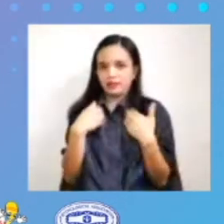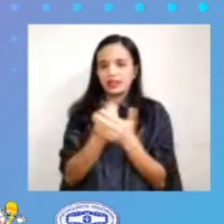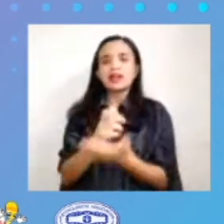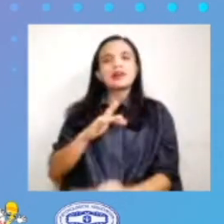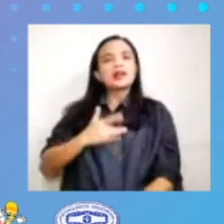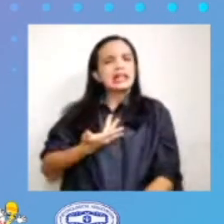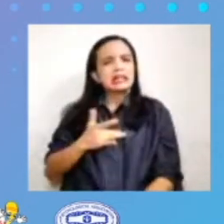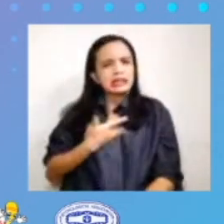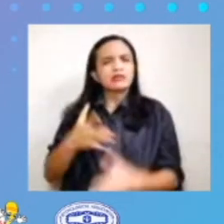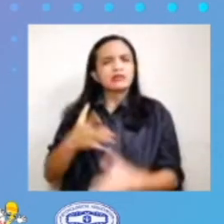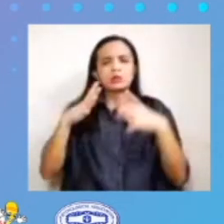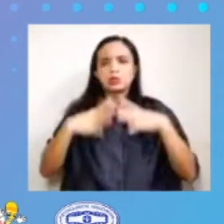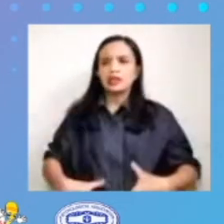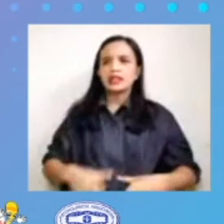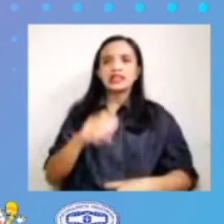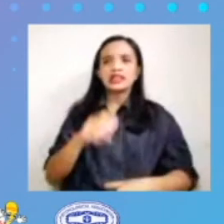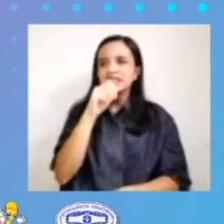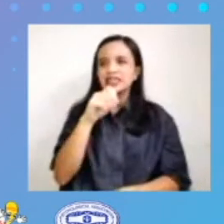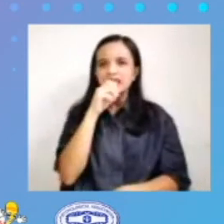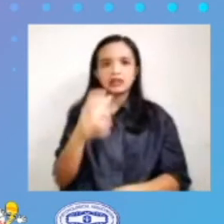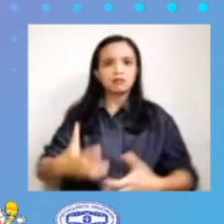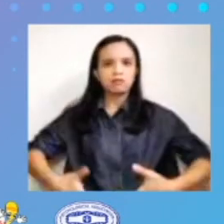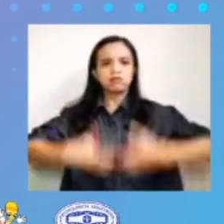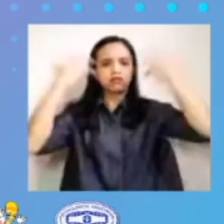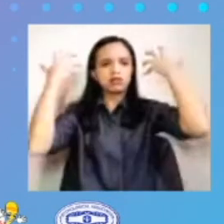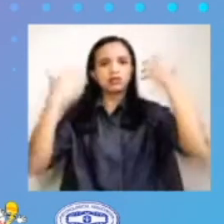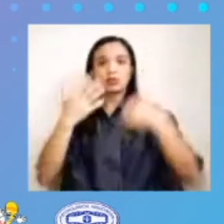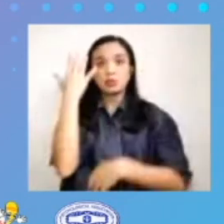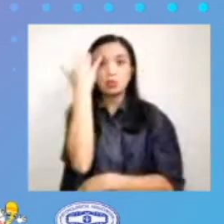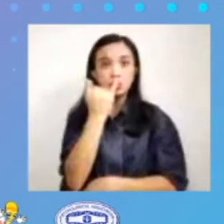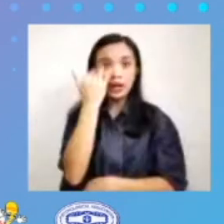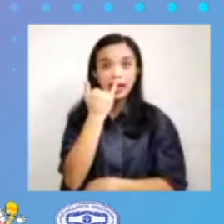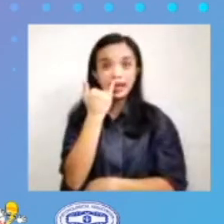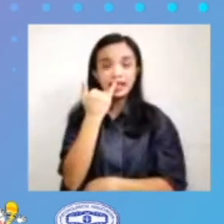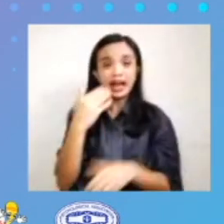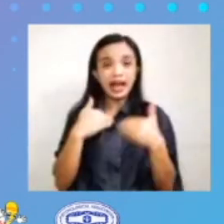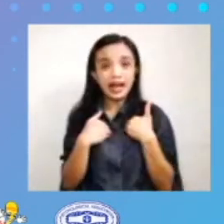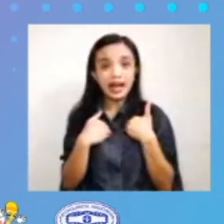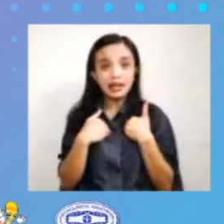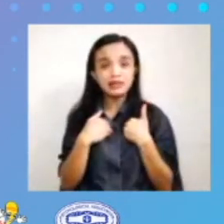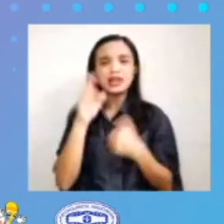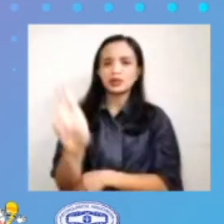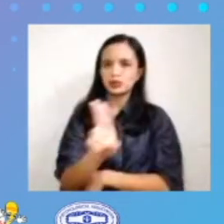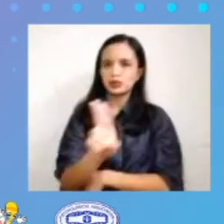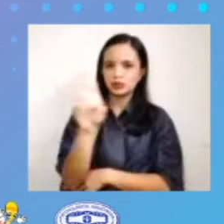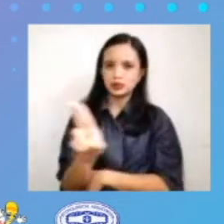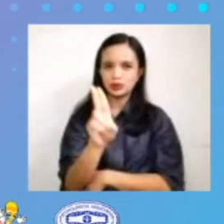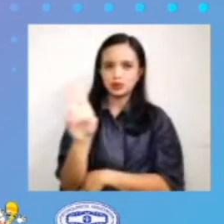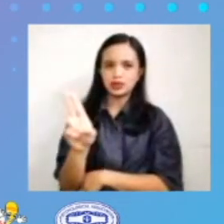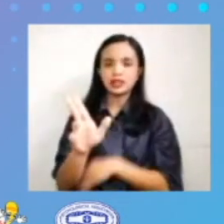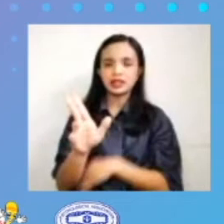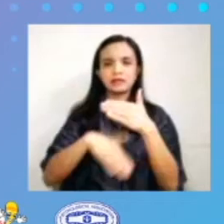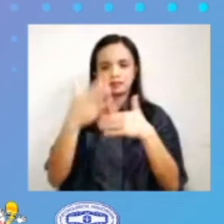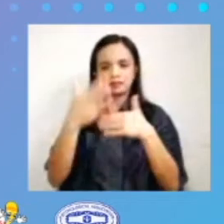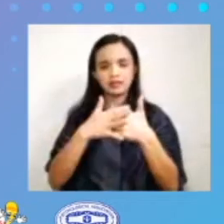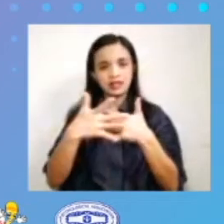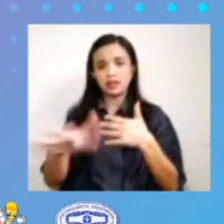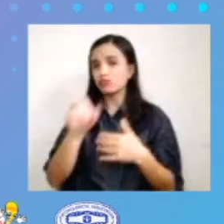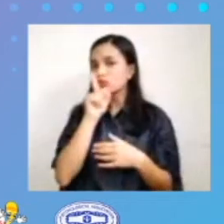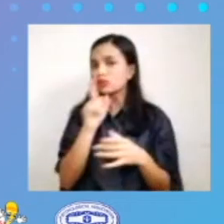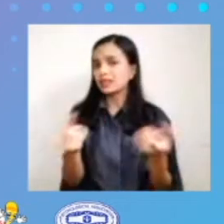di ba? O ngayon, sweldo na, lahat ng mga nanay nakangiti. Bakit? Ang ganda ng mood nila